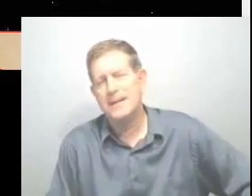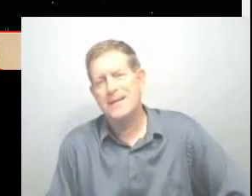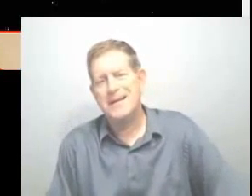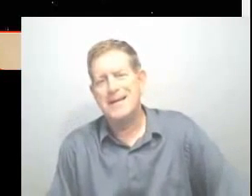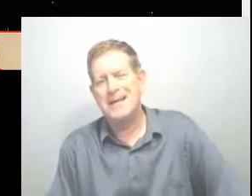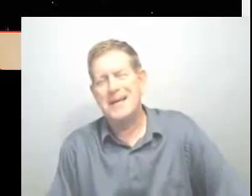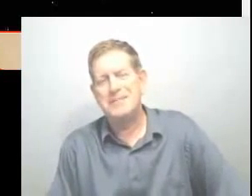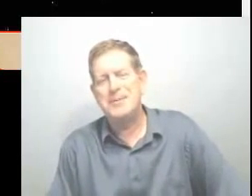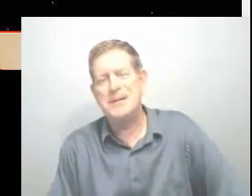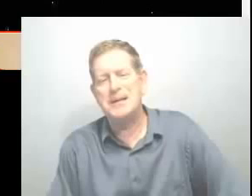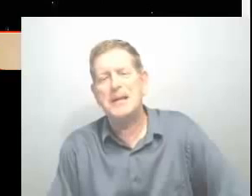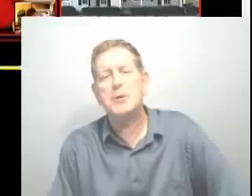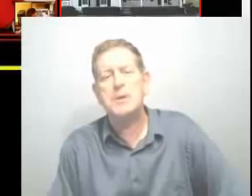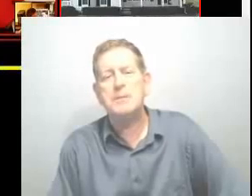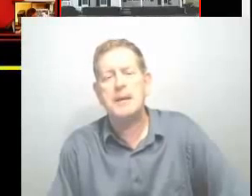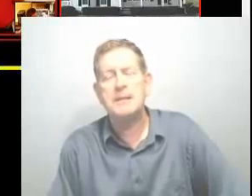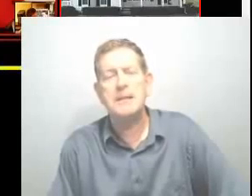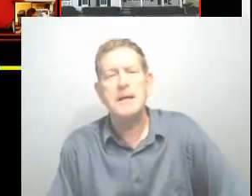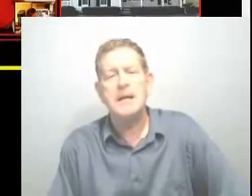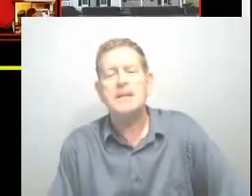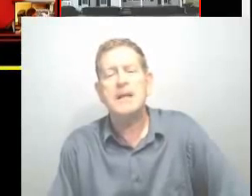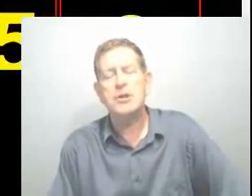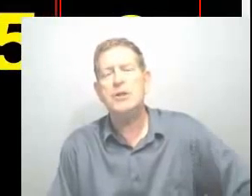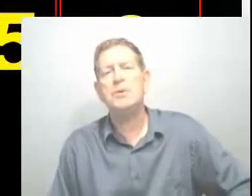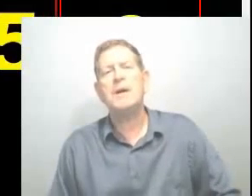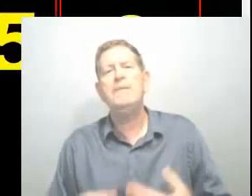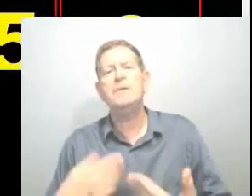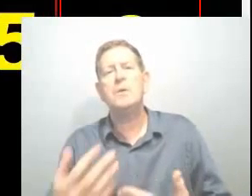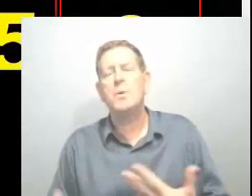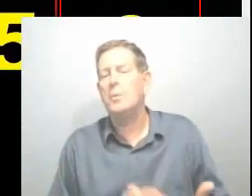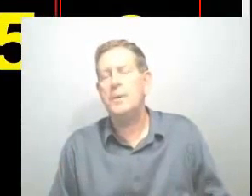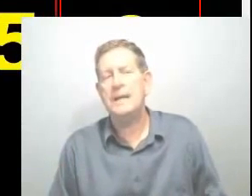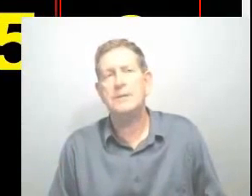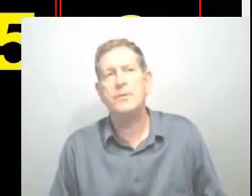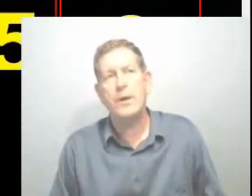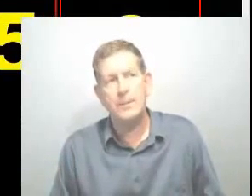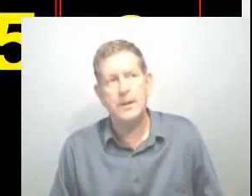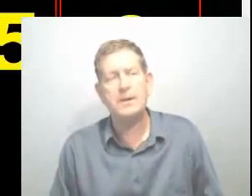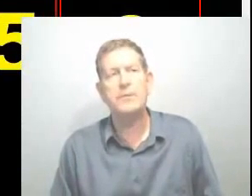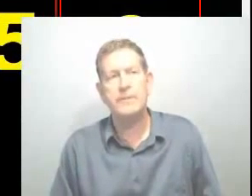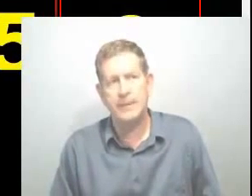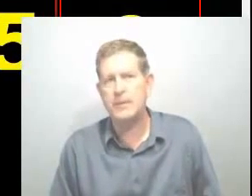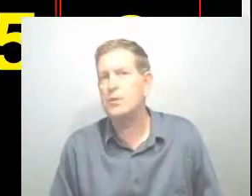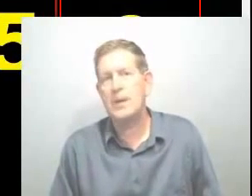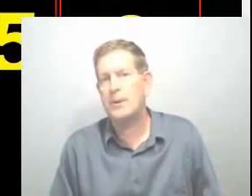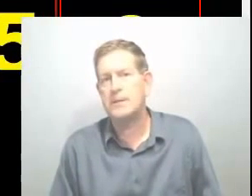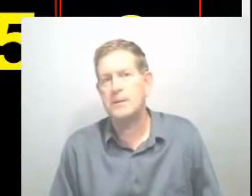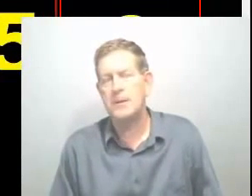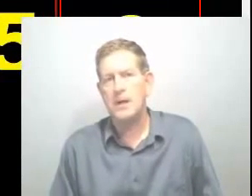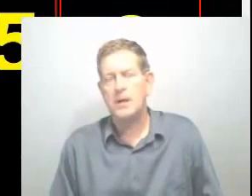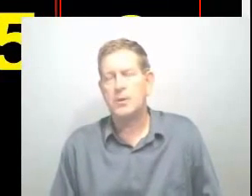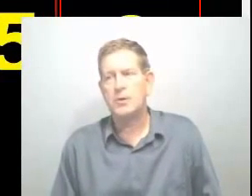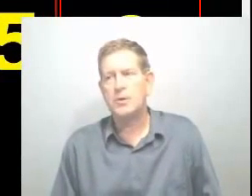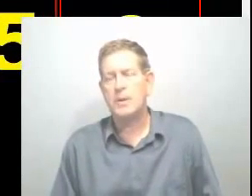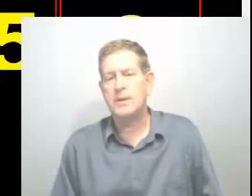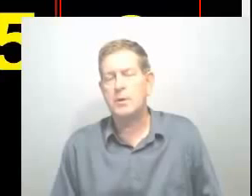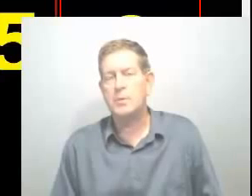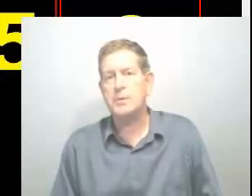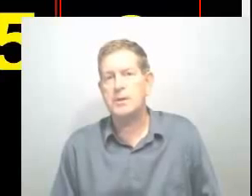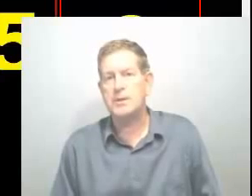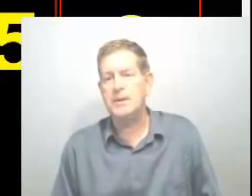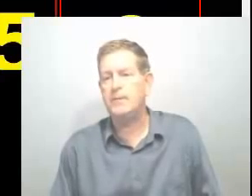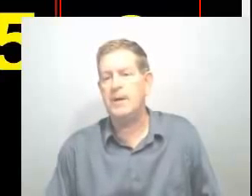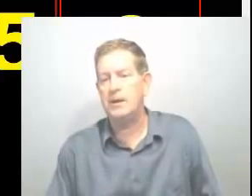regarder. Et puis, la deuxième partie, il s'agit d'une révision complète du vocabulaire que vous avez appris jusqu'à présent, que ce soit